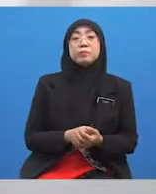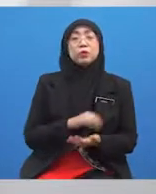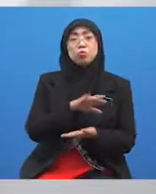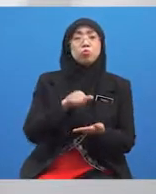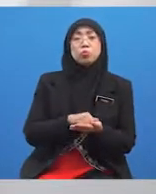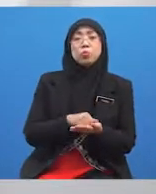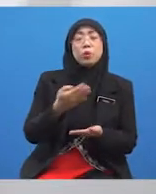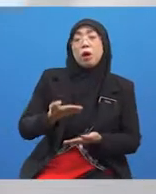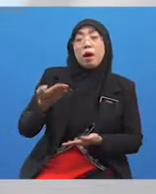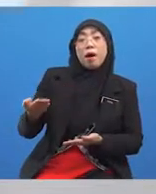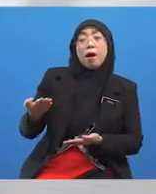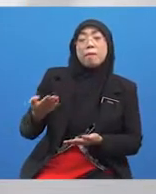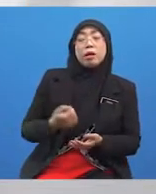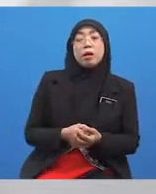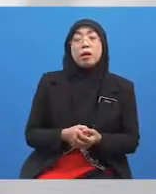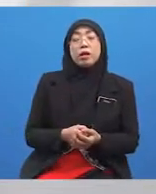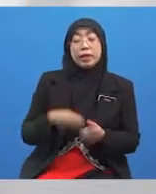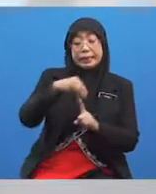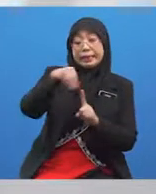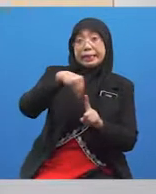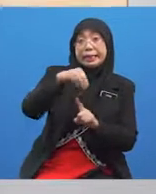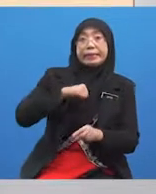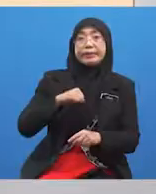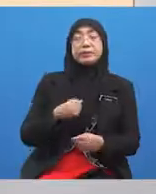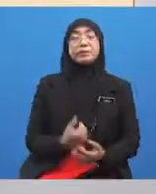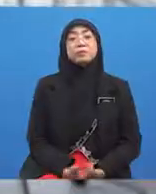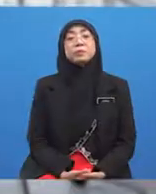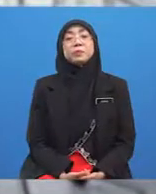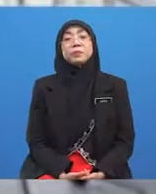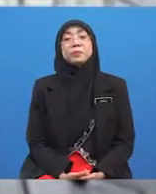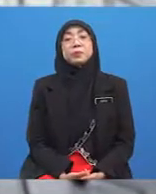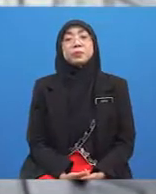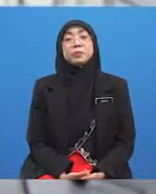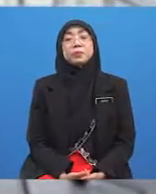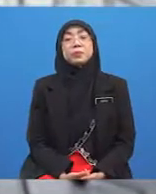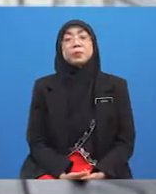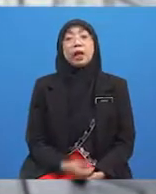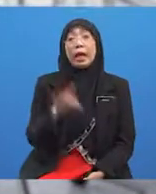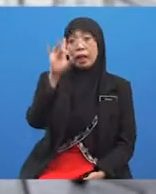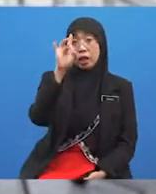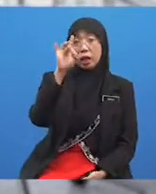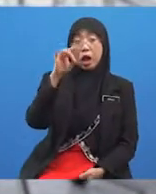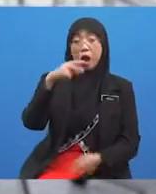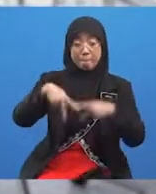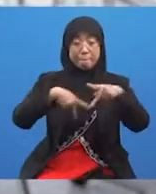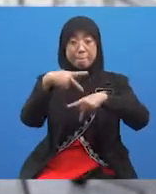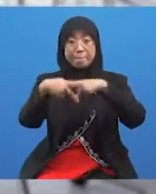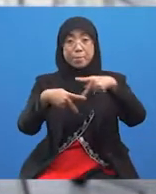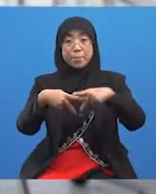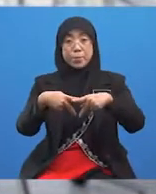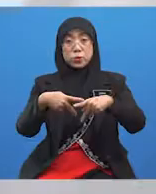pembuatan, aksesori dan pemasaran. Terdapat 8 proses pembelian produk